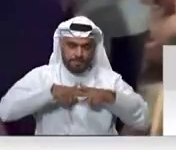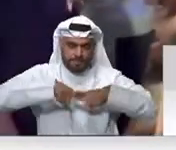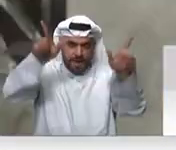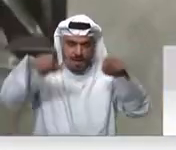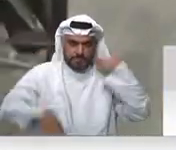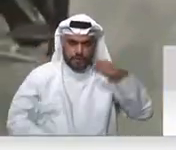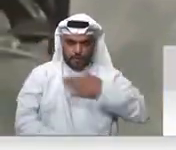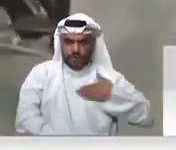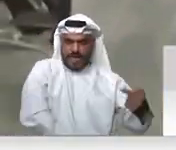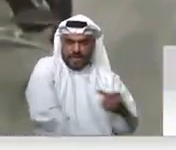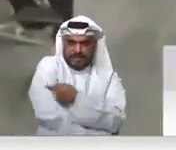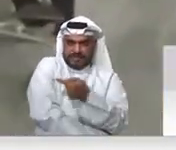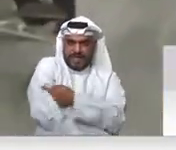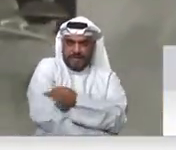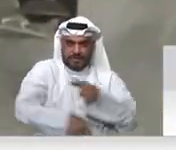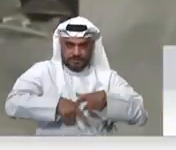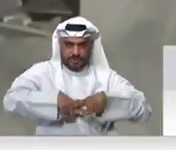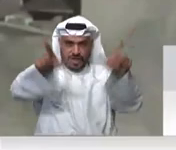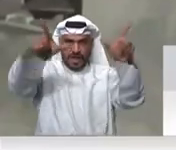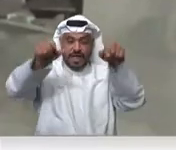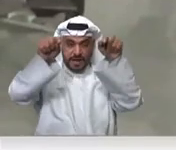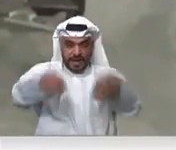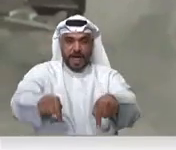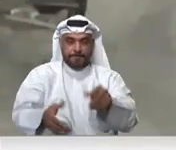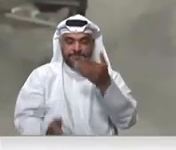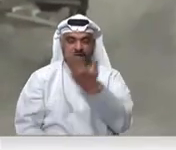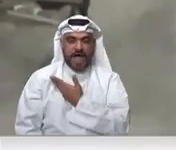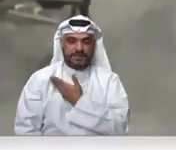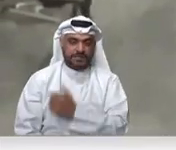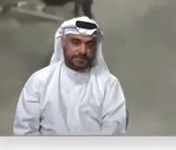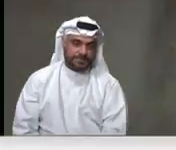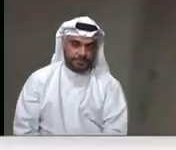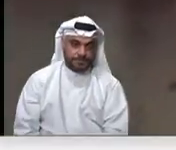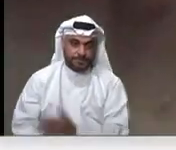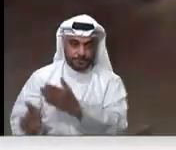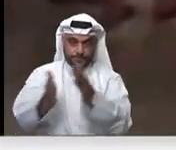حصيلة للسلطات الصحية في قطاع غزة.